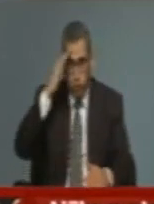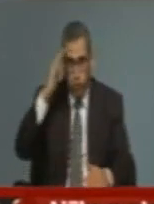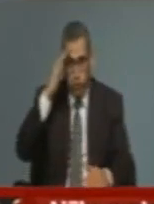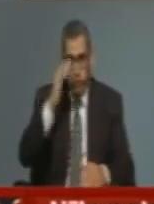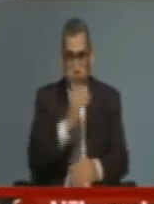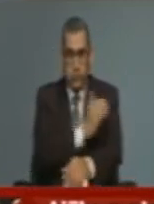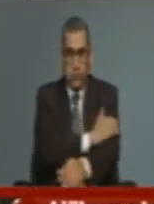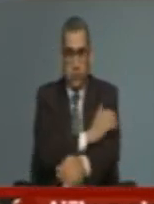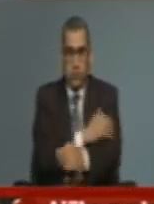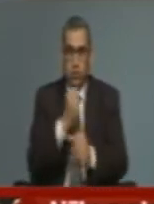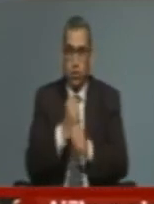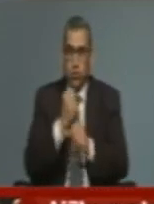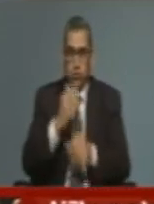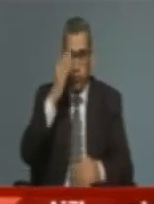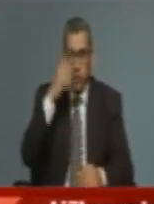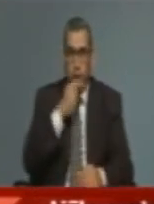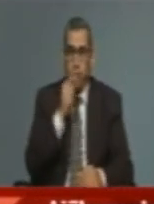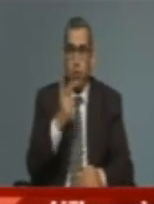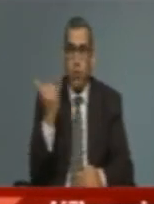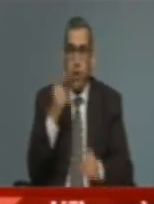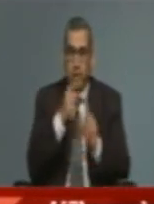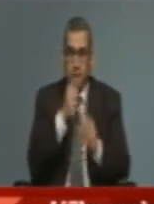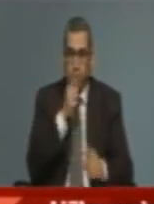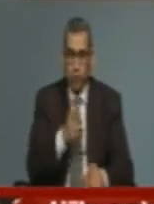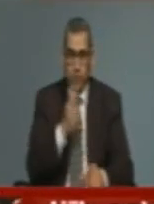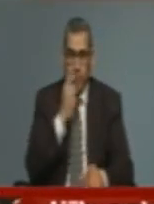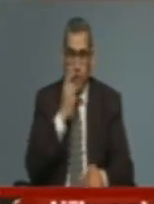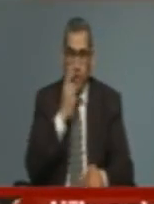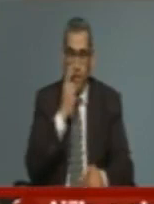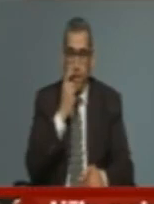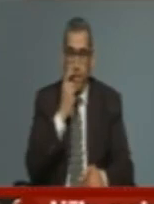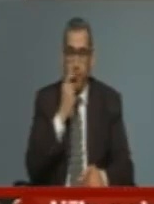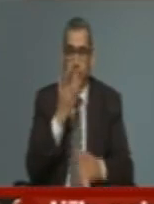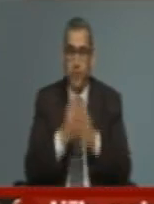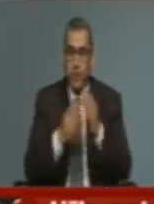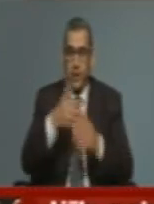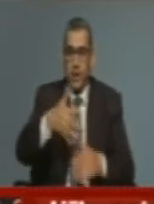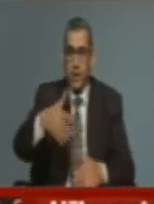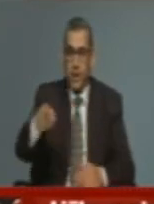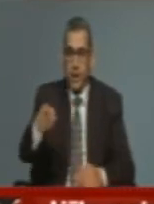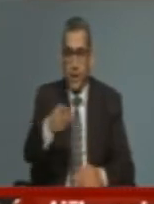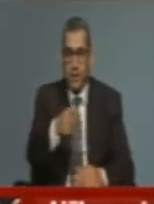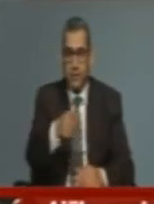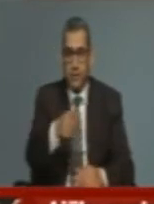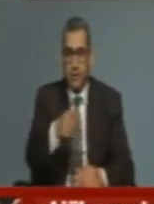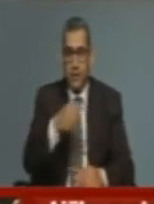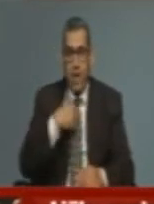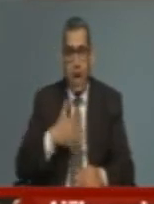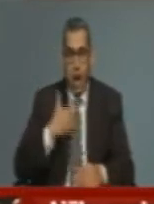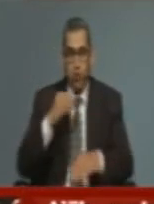انا بس حاجه عند نقطه مهمه انت قلتيها، ان قلت ان الولاد وكده، انا عايز اقول لكم على